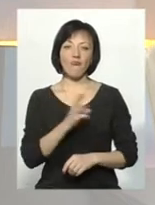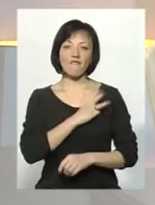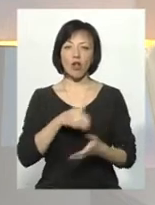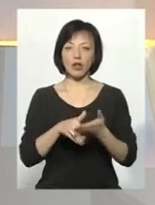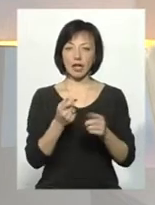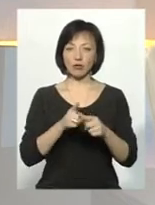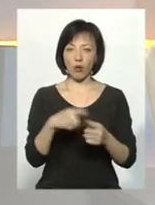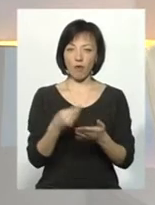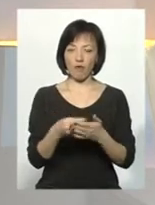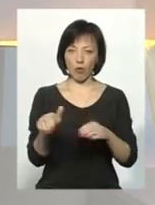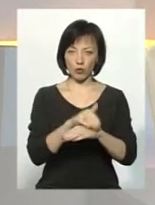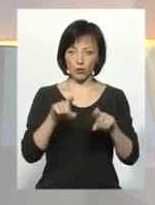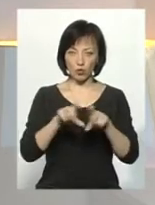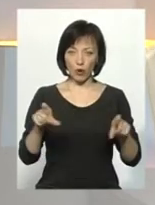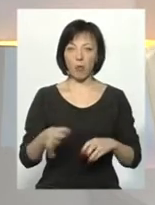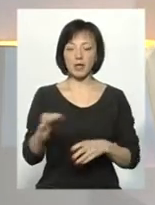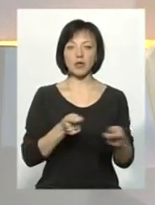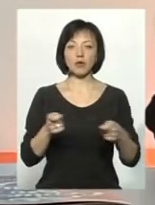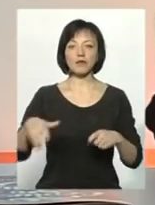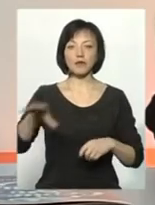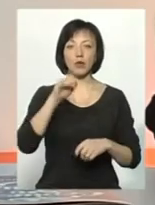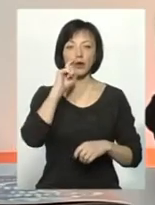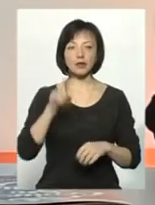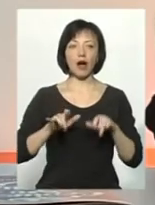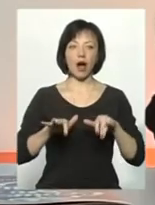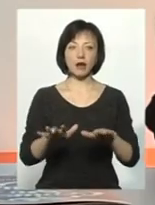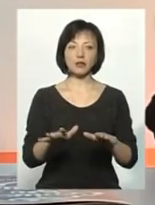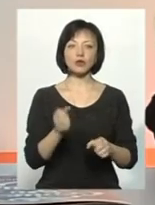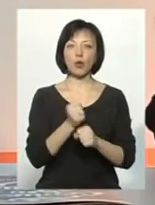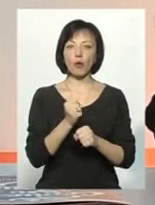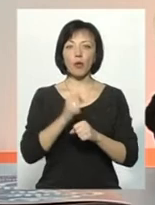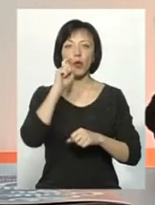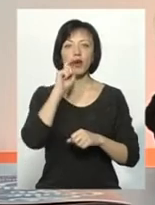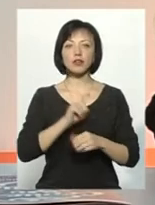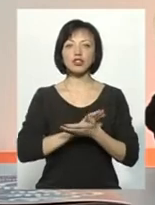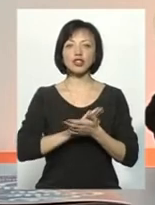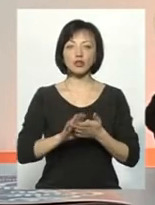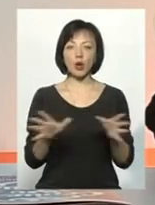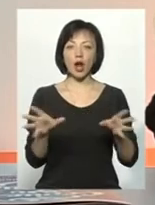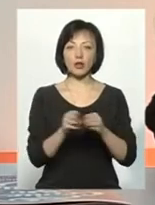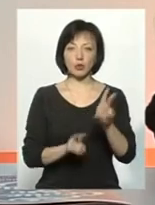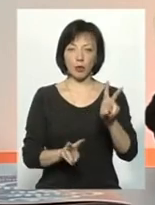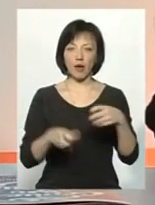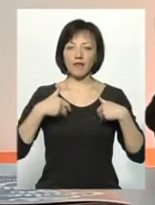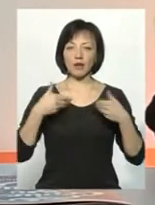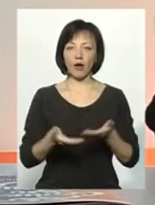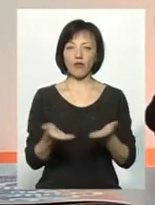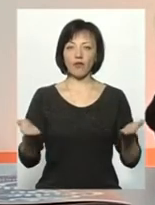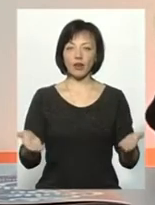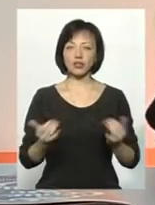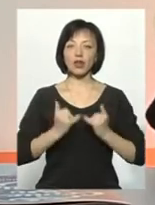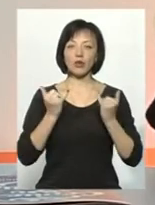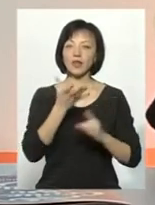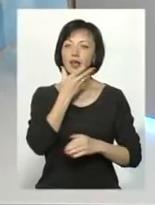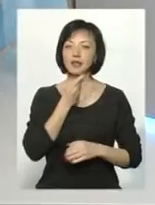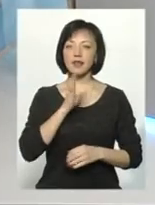благодійного фонду та обласний координатор Всеукраїнської акції «Зробимо Україну чистою разом». Вітаю вас, шановні, красиві